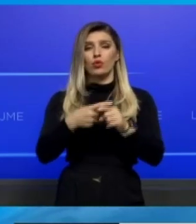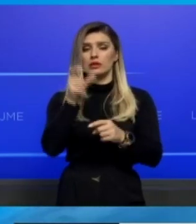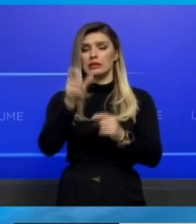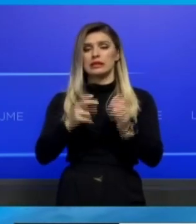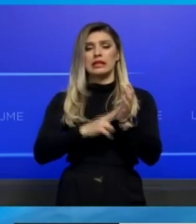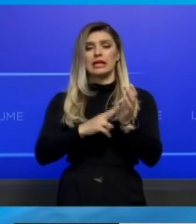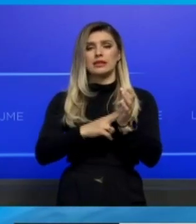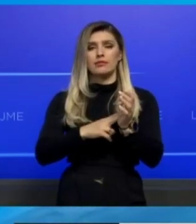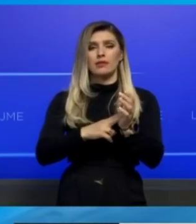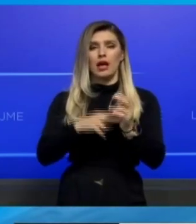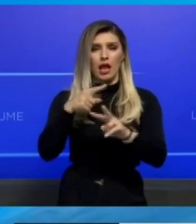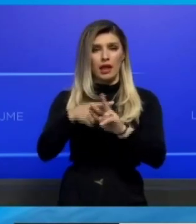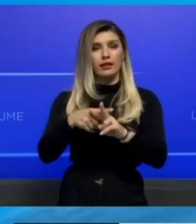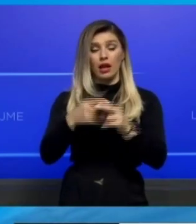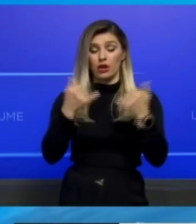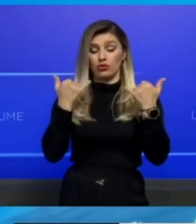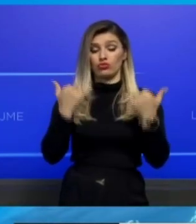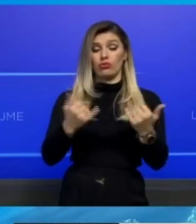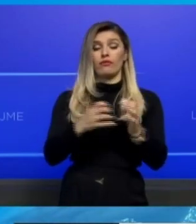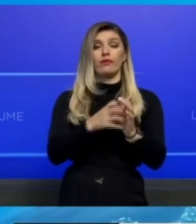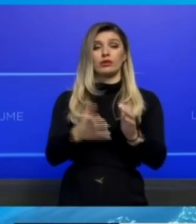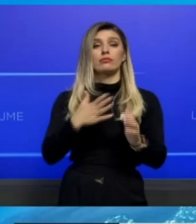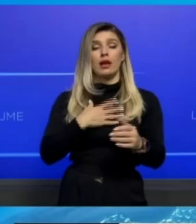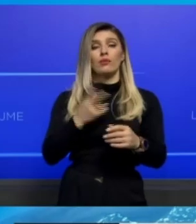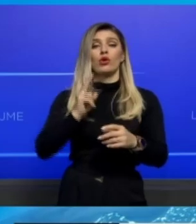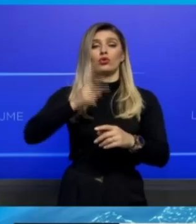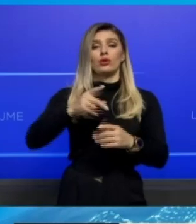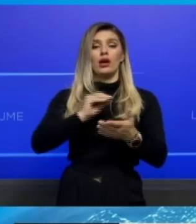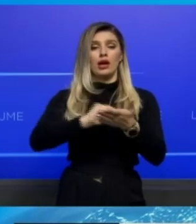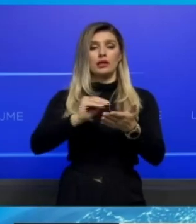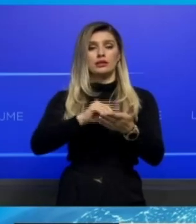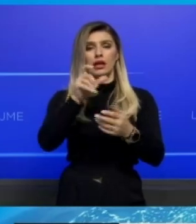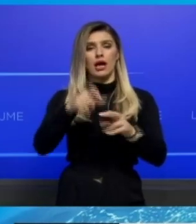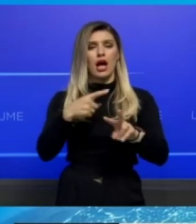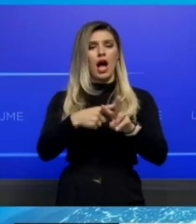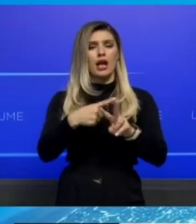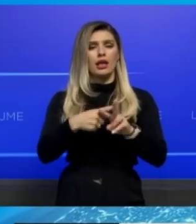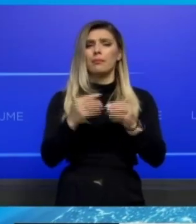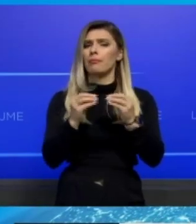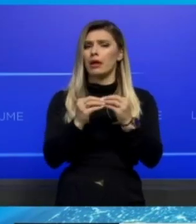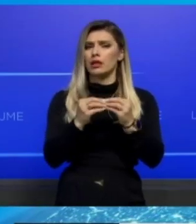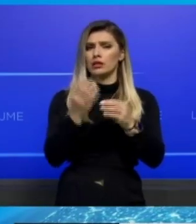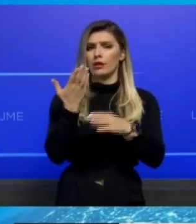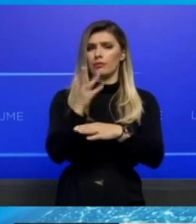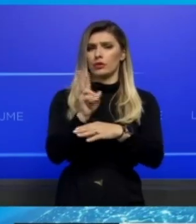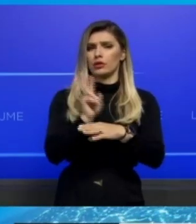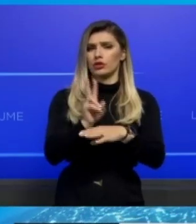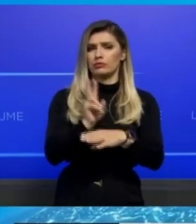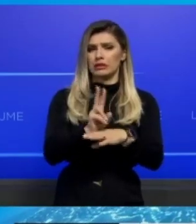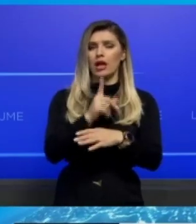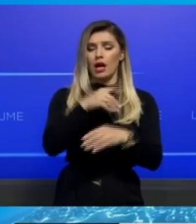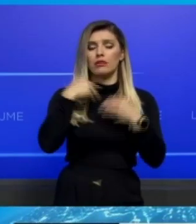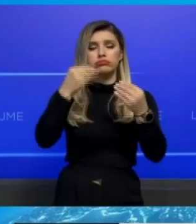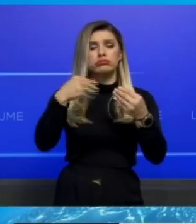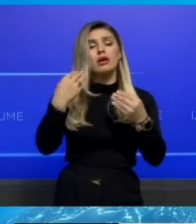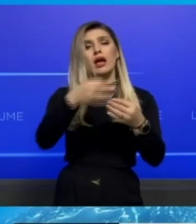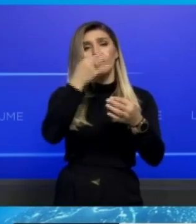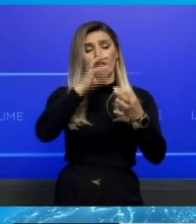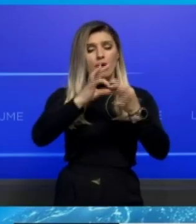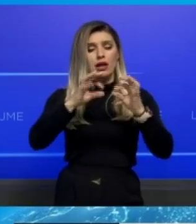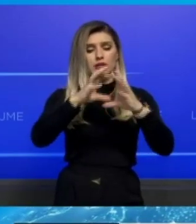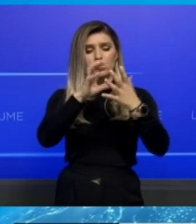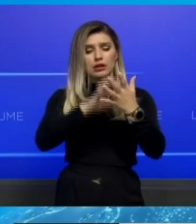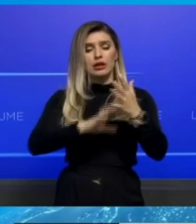Në cilësinë e dëshmitarit edhe sot është paraqitur gazetari Halil Berisha. Gjatë dëshmisë së tij ai ndau edhe një fragment që e kujton nga